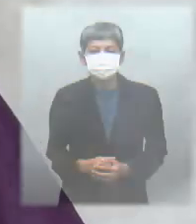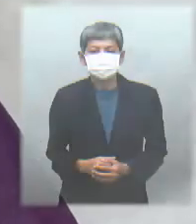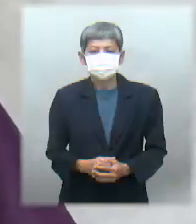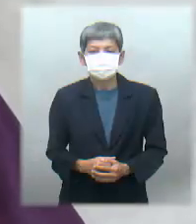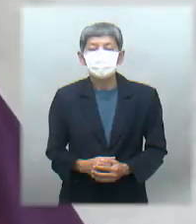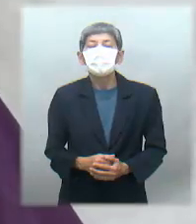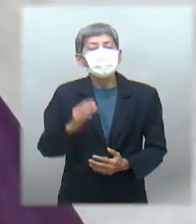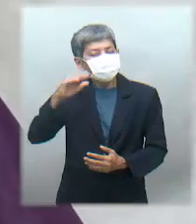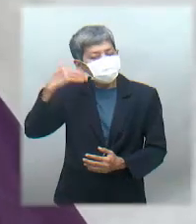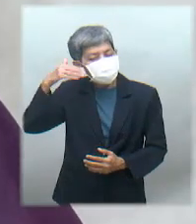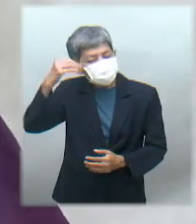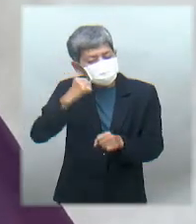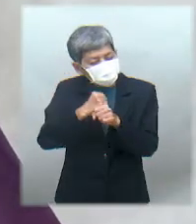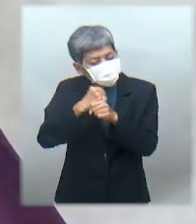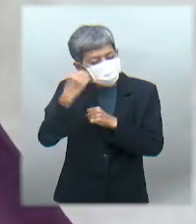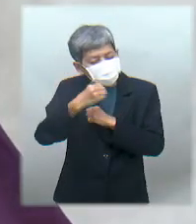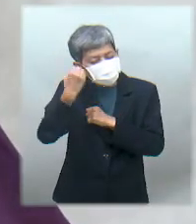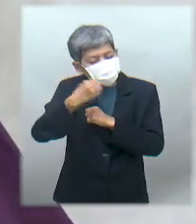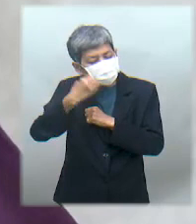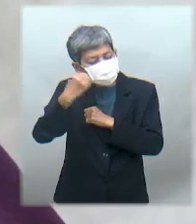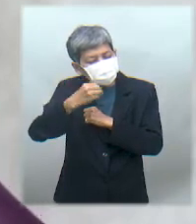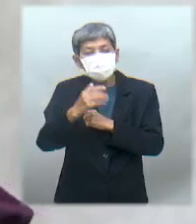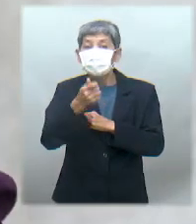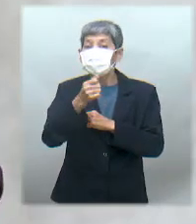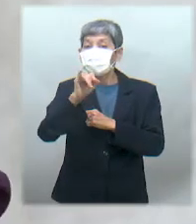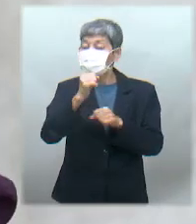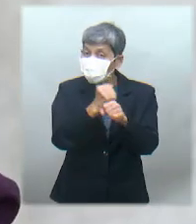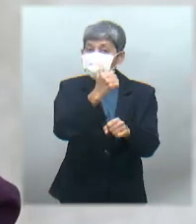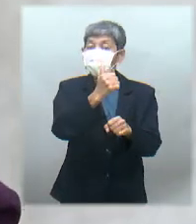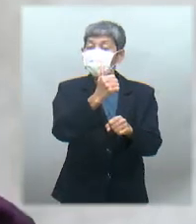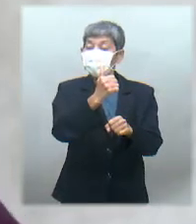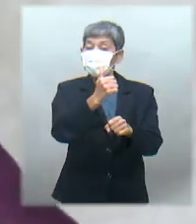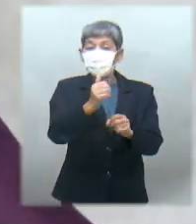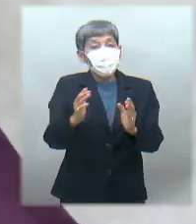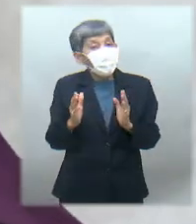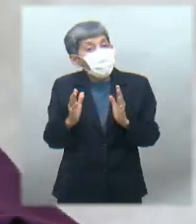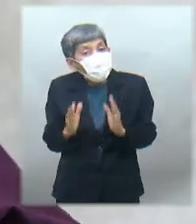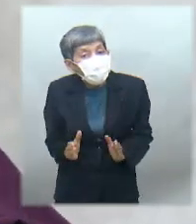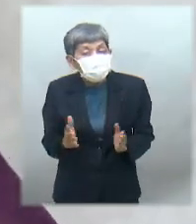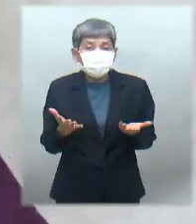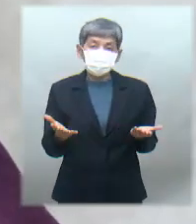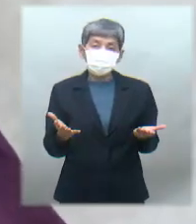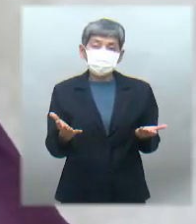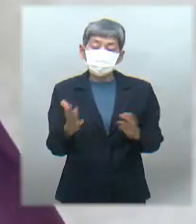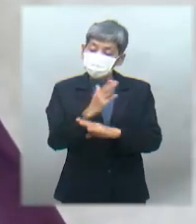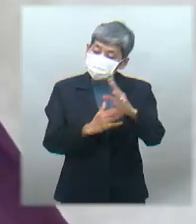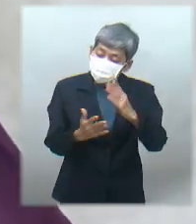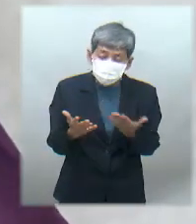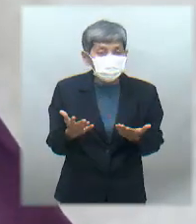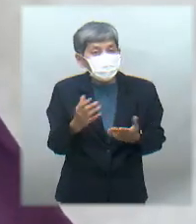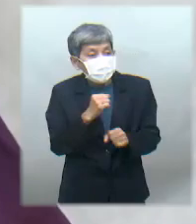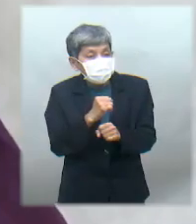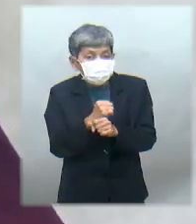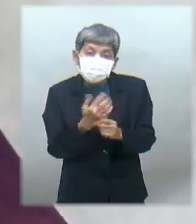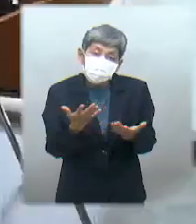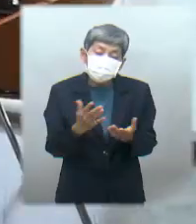ถ้าวันนึงทำแบบนี้เปเรๆ แล้เพ AI ทำไดทุกอย่างแล้แล้คนละค่ะ้หมายถวคนพี่การยจะต้องทำ